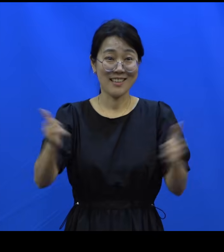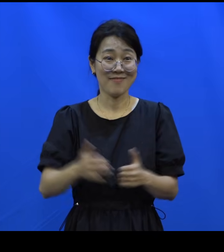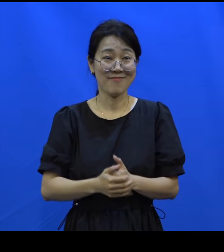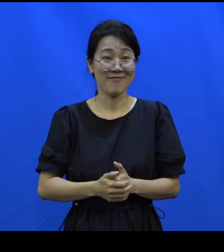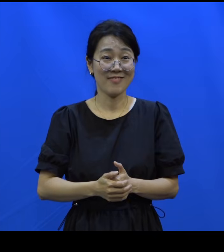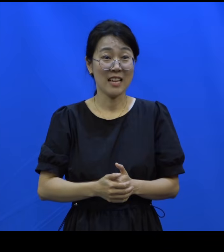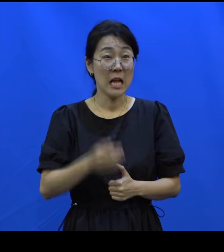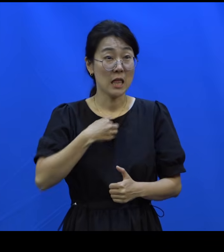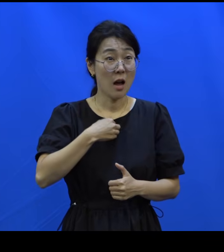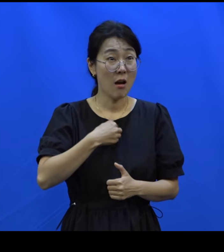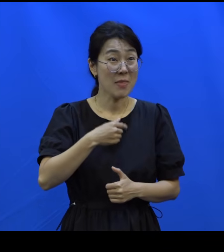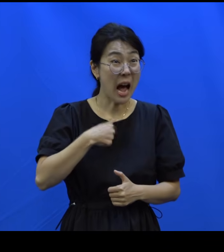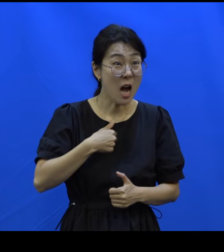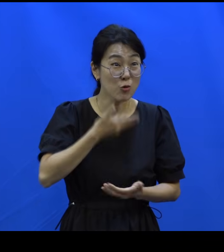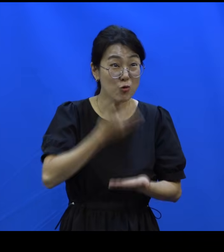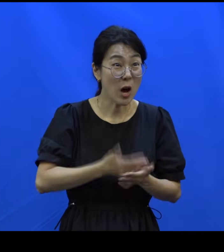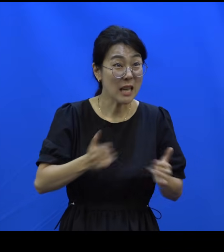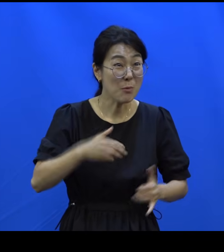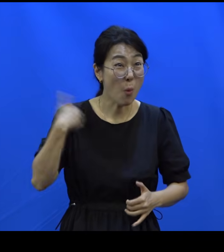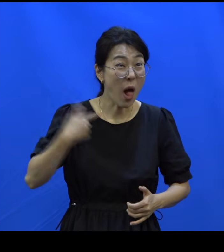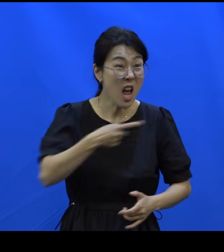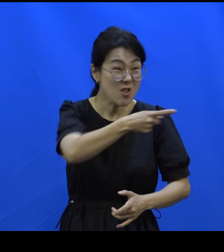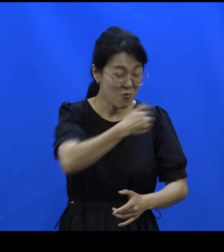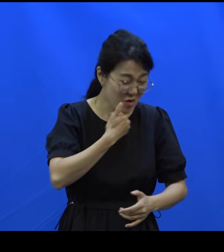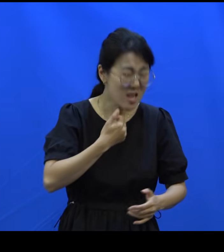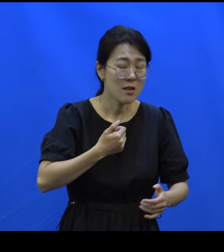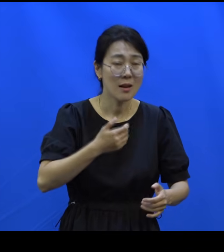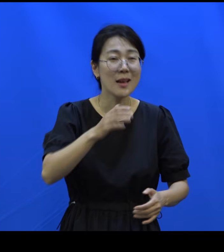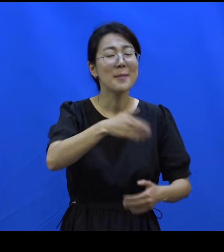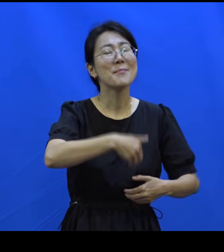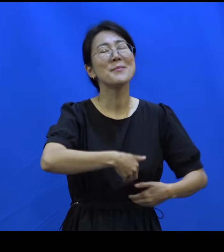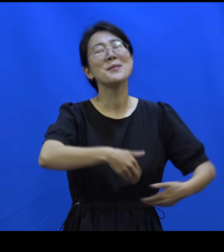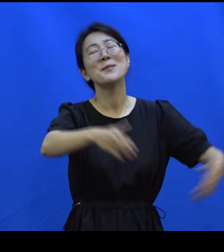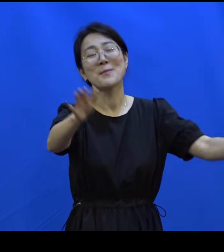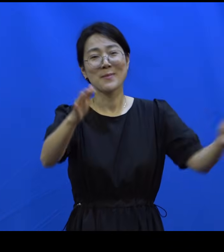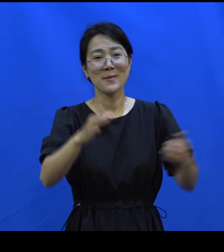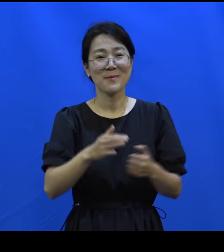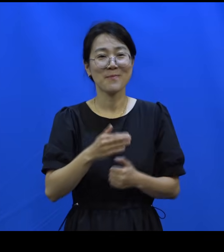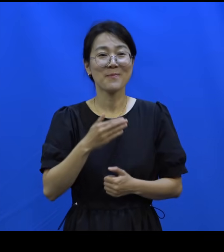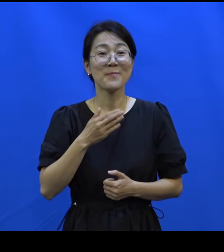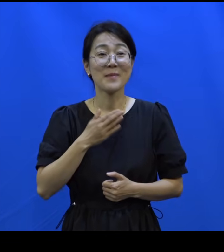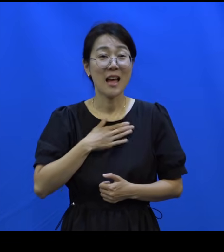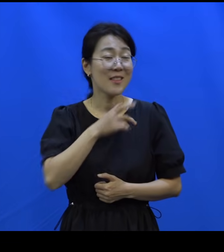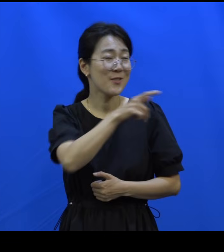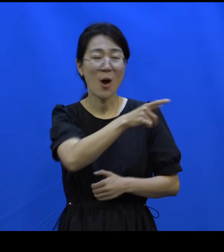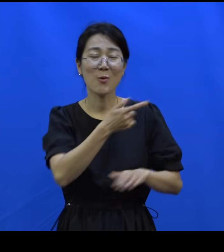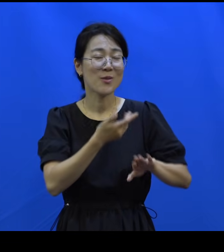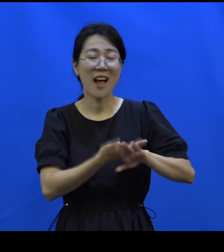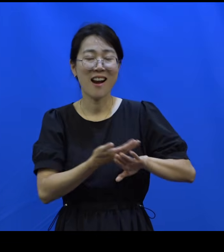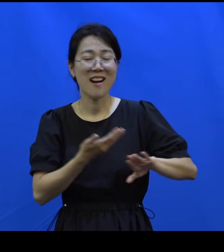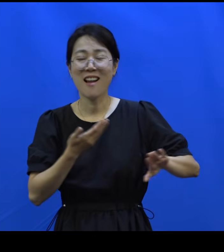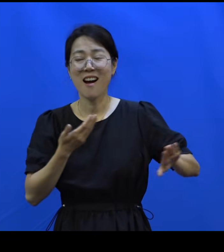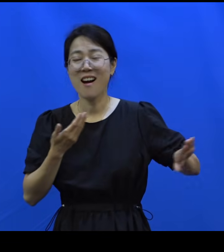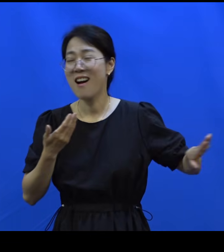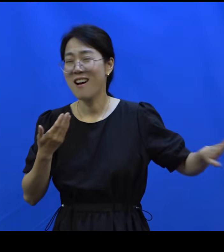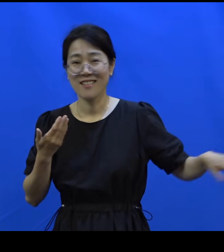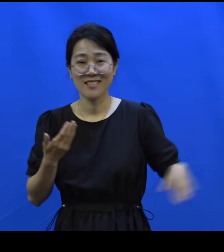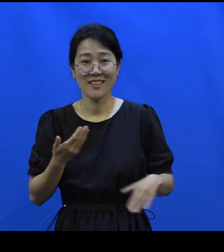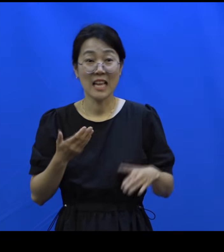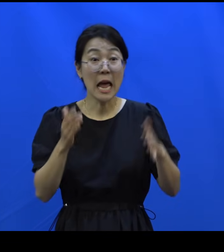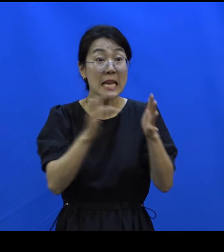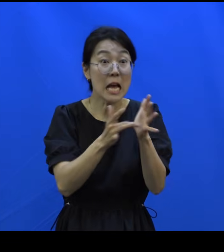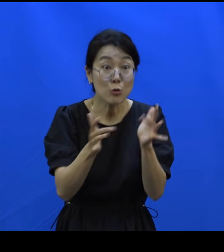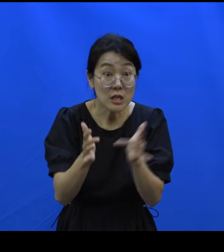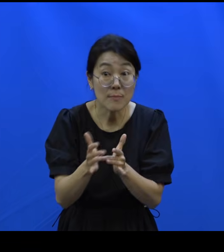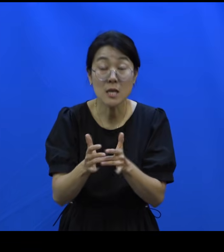보복하고 열을 낼 게 없다. 그리스도 안에서 정체성이 나의 정체성만 분명히 확인하면 되는 것입니다. 그리스도는 일일이 대적자들과